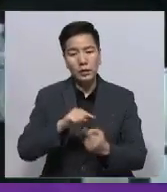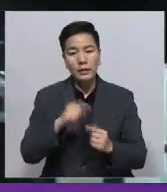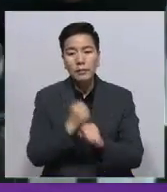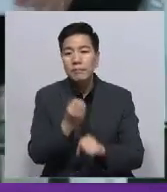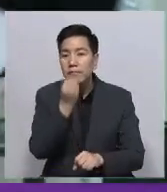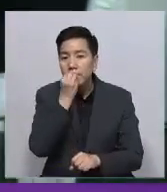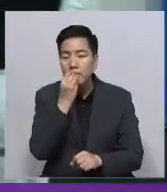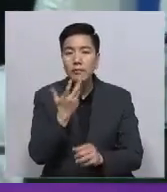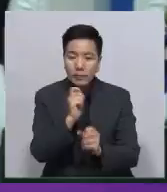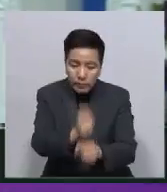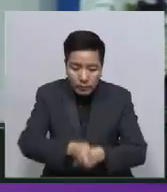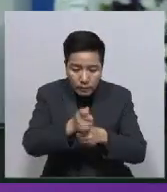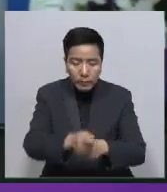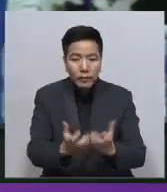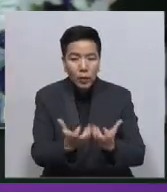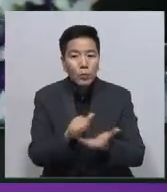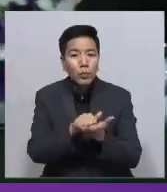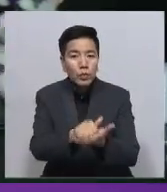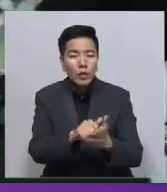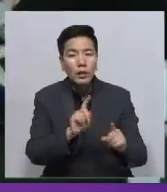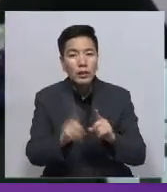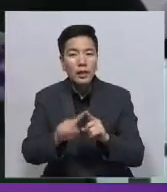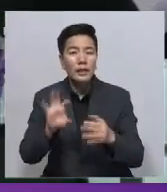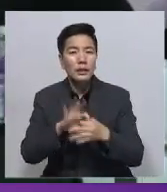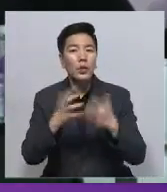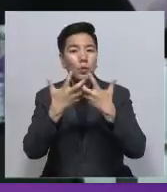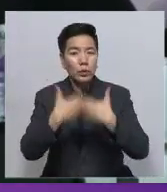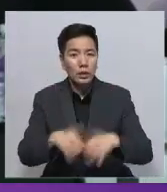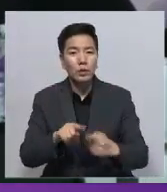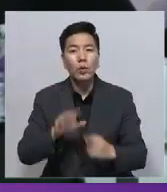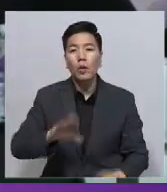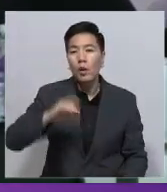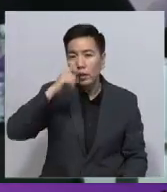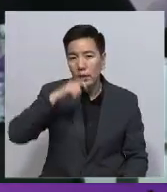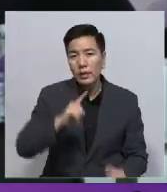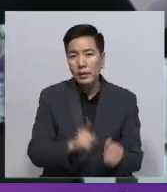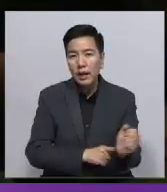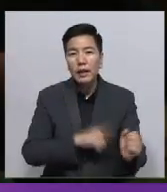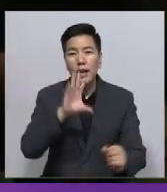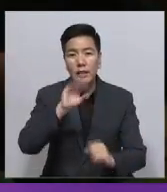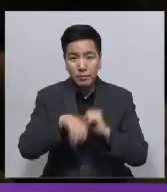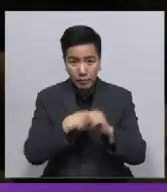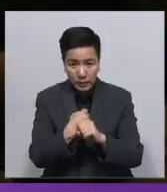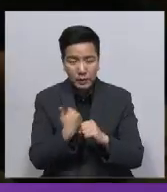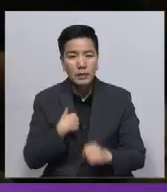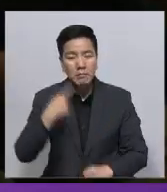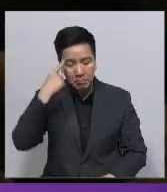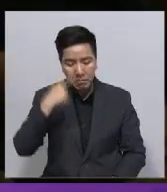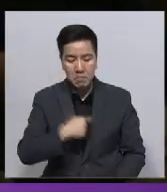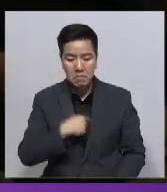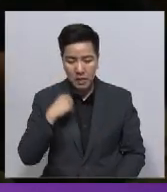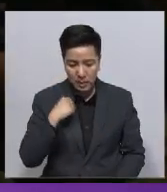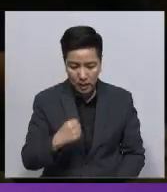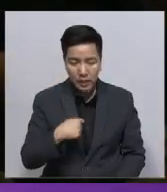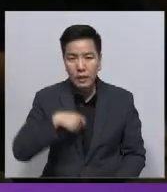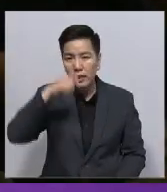สินค้าเกษตรรวมทั้งสินค้าและบริการเพื่ออุตสาหกรรมแบบครบวงจรในประเทศไทยมานานกว่า50ปีแสดงความมั่นใจในนโย